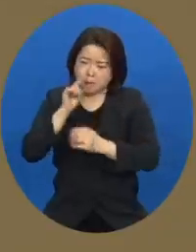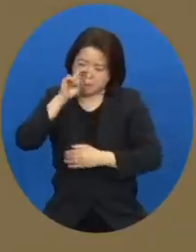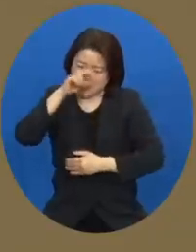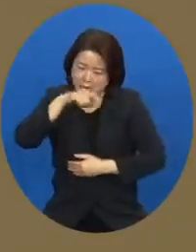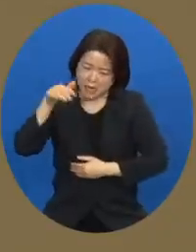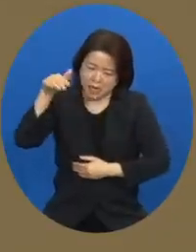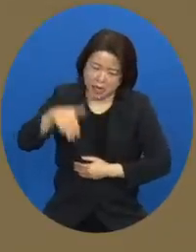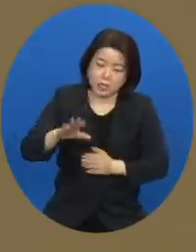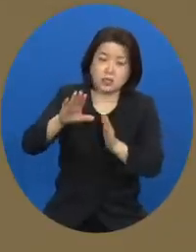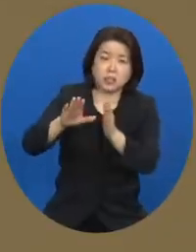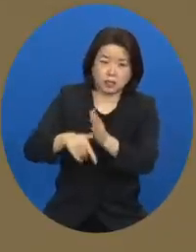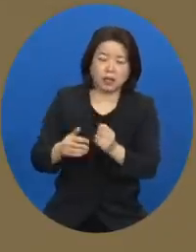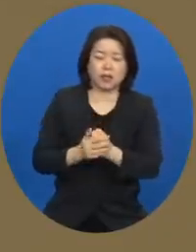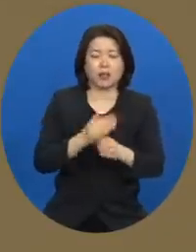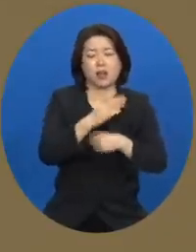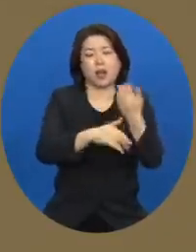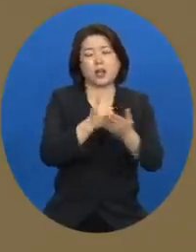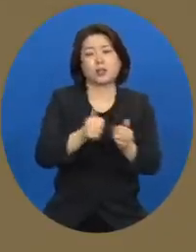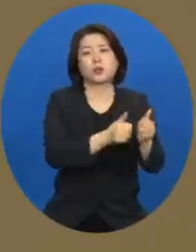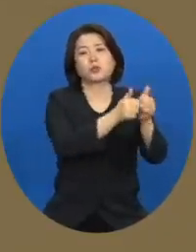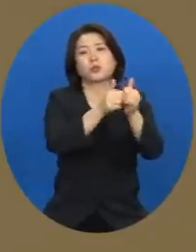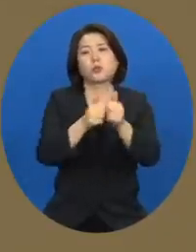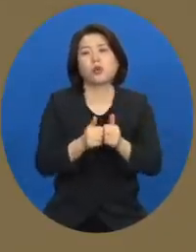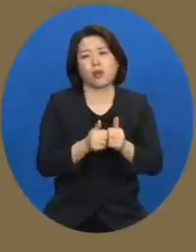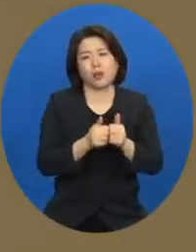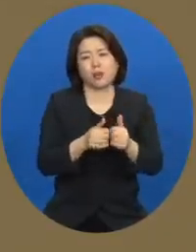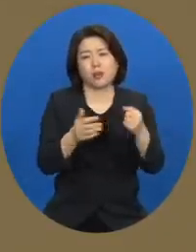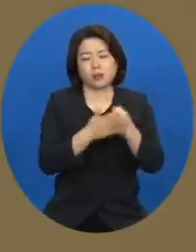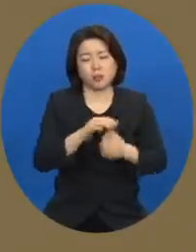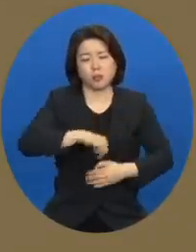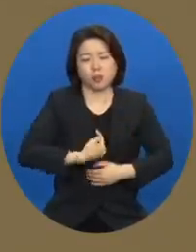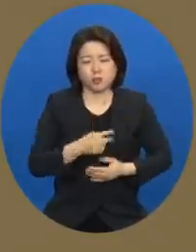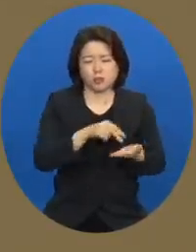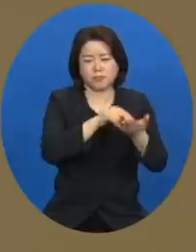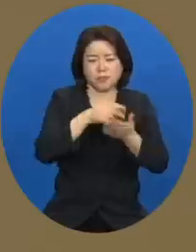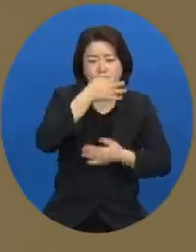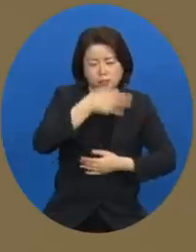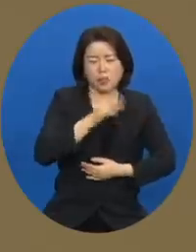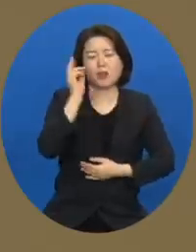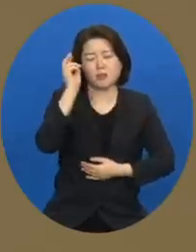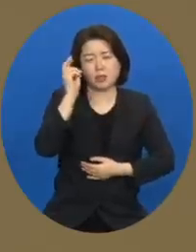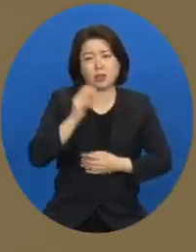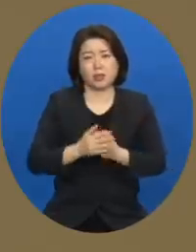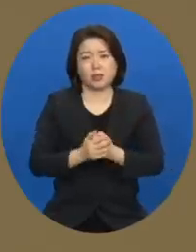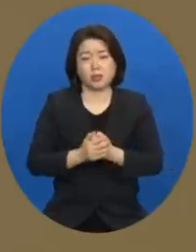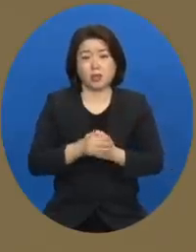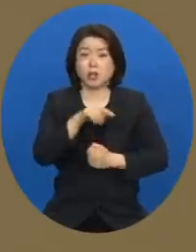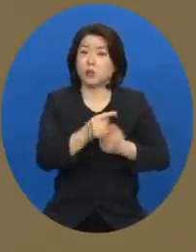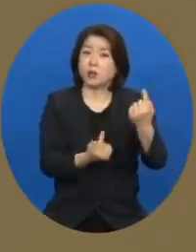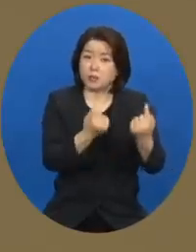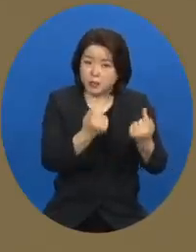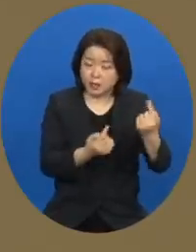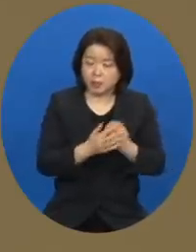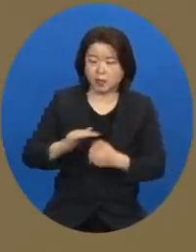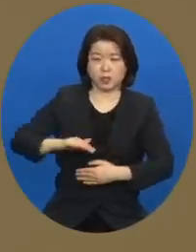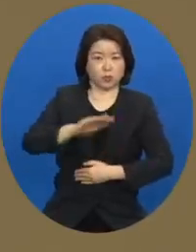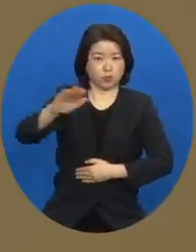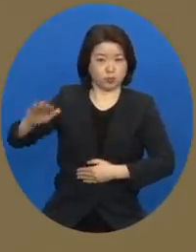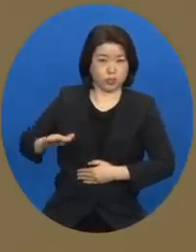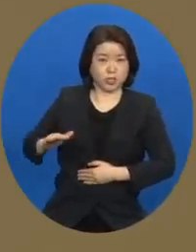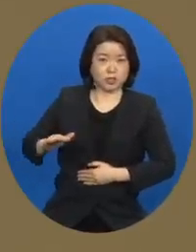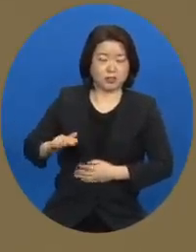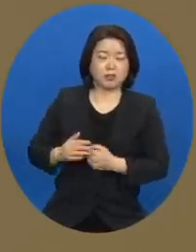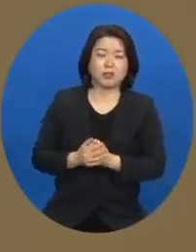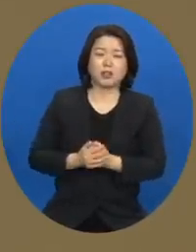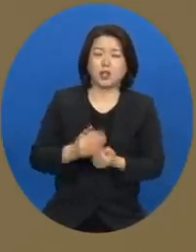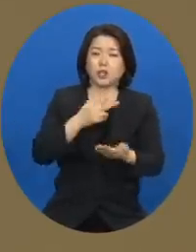하나님과 동행했으니 얼마나 힘들었겠습니까? 그 그에 비하면 우리는